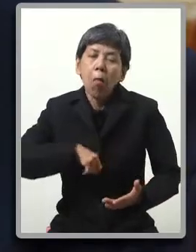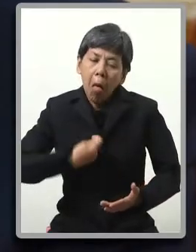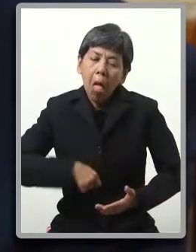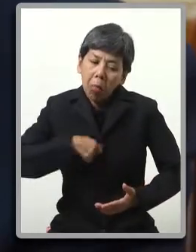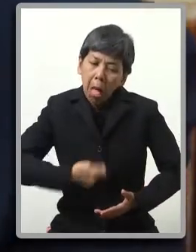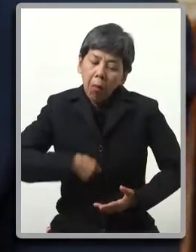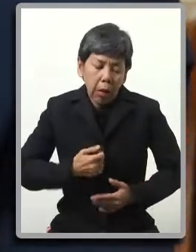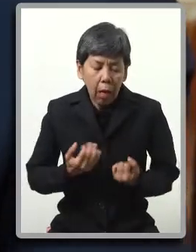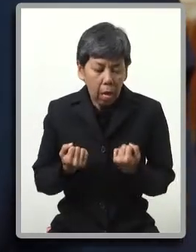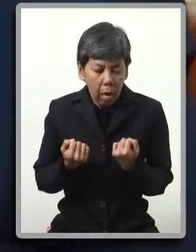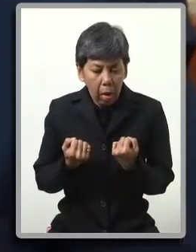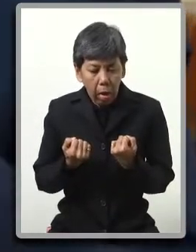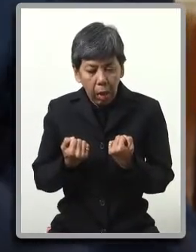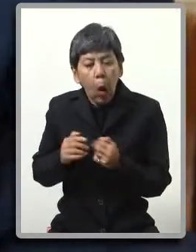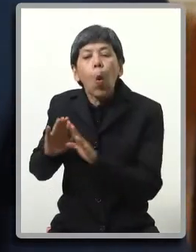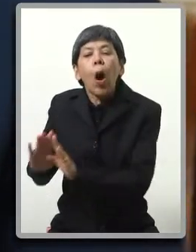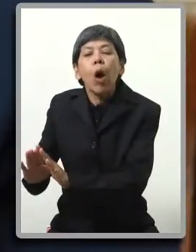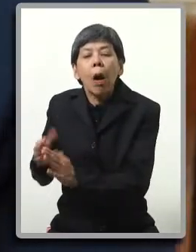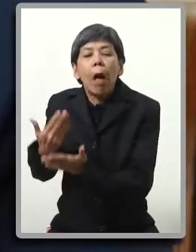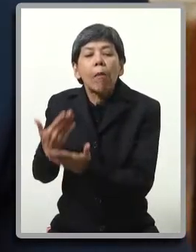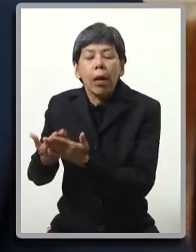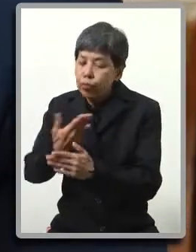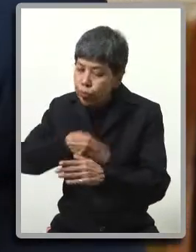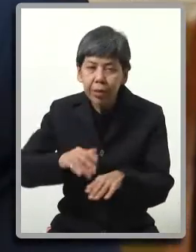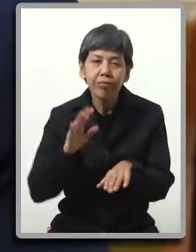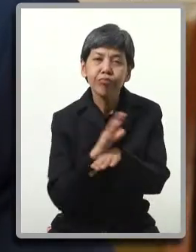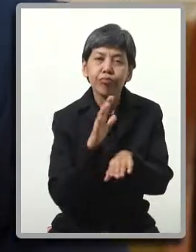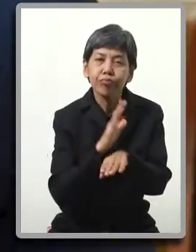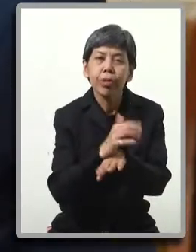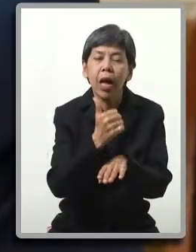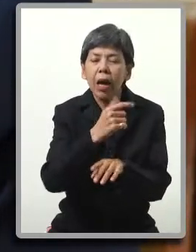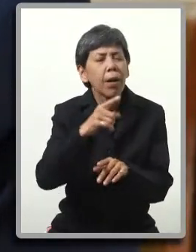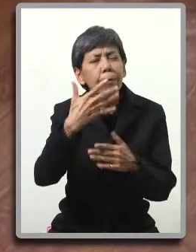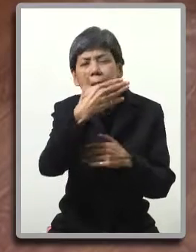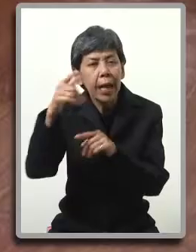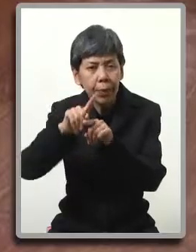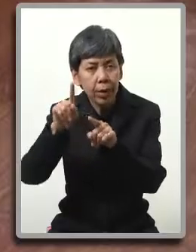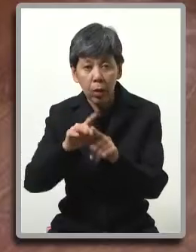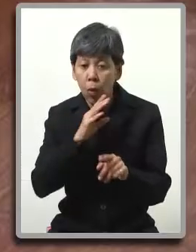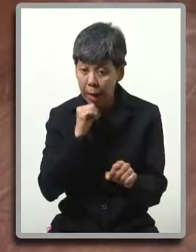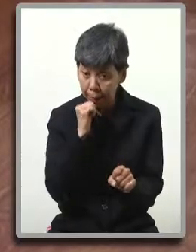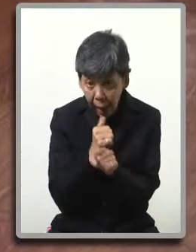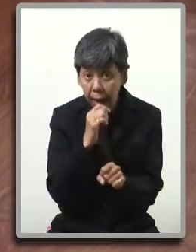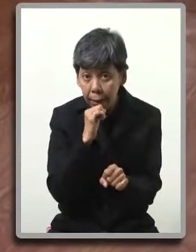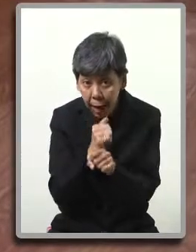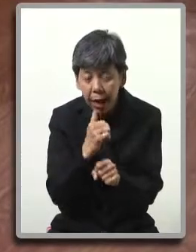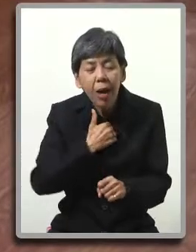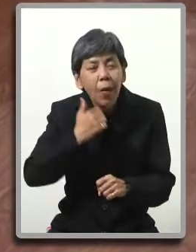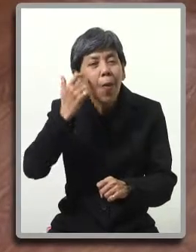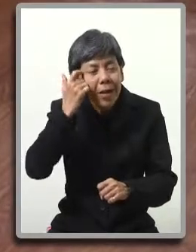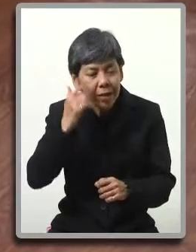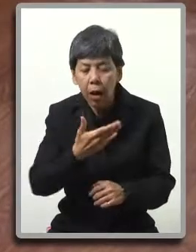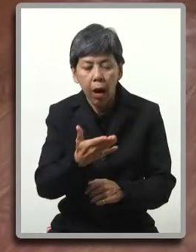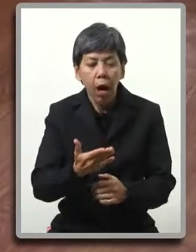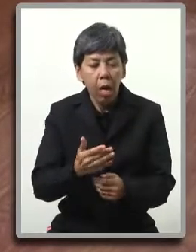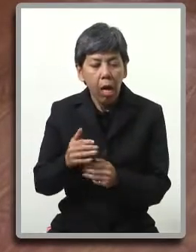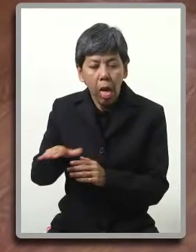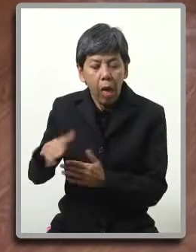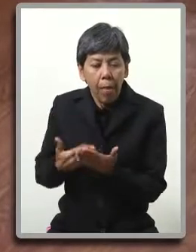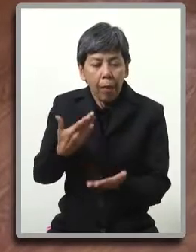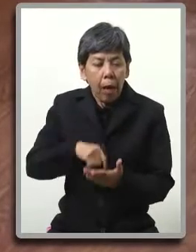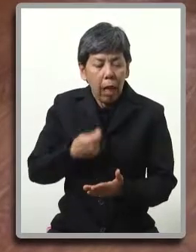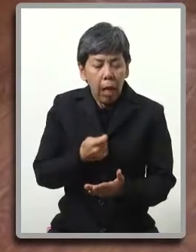พื่อผลักดันให้คนหันกลับไปใช้ขนส่งมวลชนเหมือนประเทศที่อื่นที่เขาทำกันถ้าตรงนั้นมาถึงเนี่ยนะครับผมว่าทุกคนจะหันกลับม